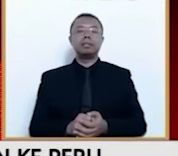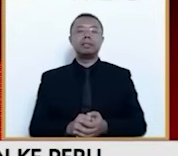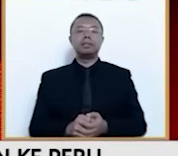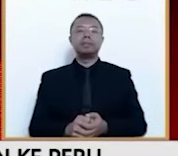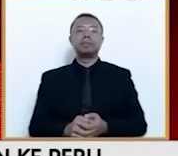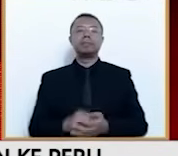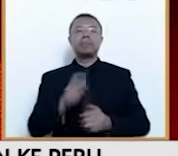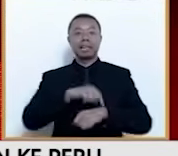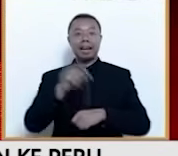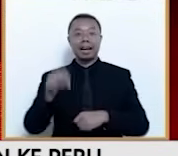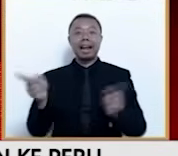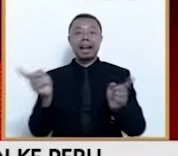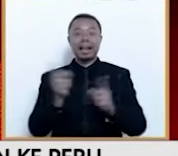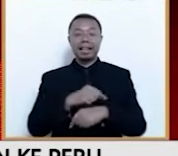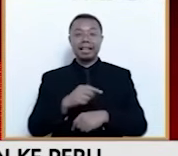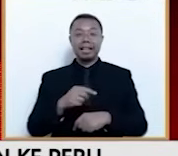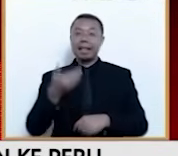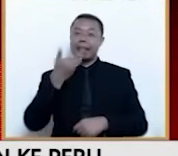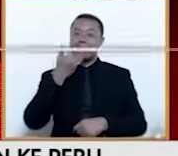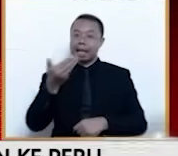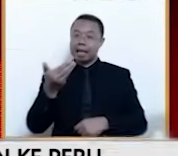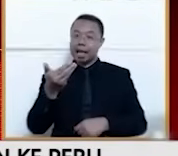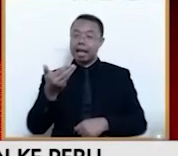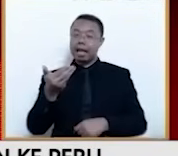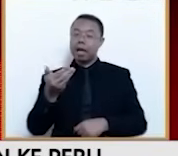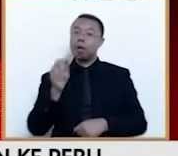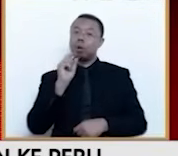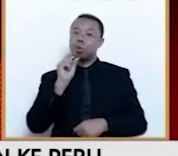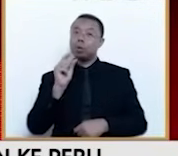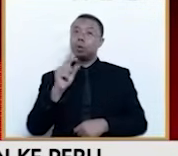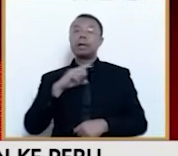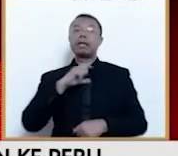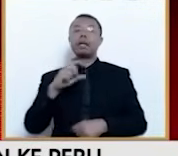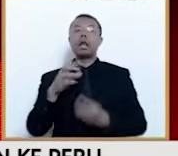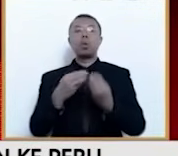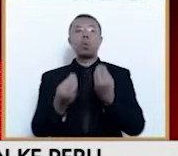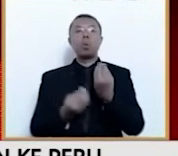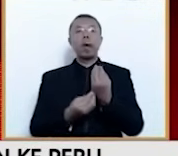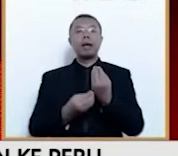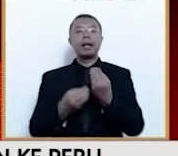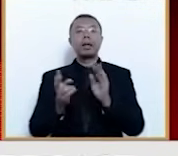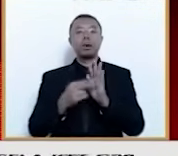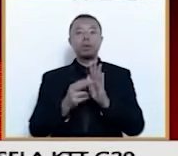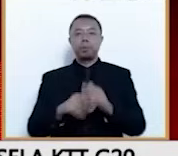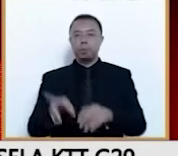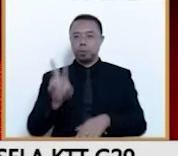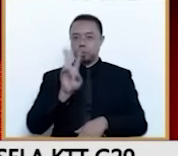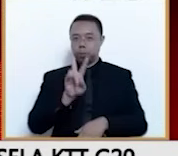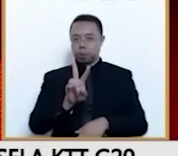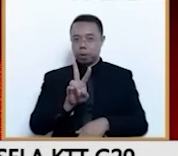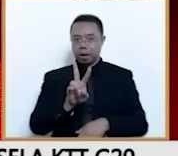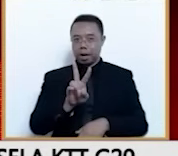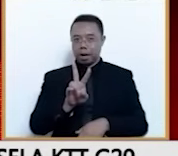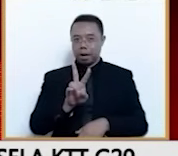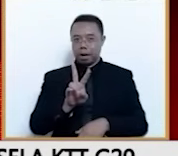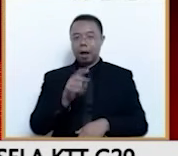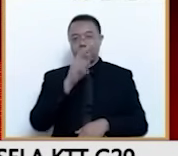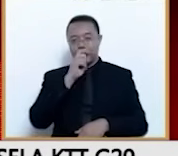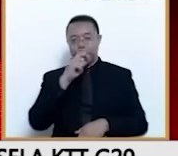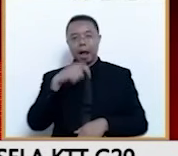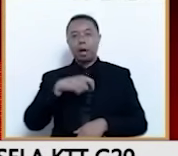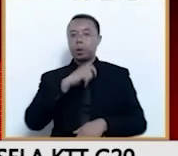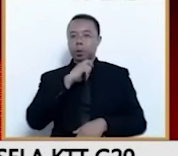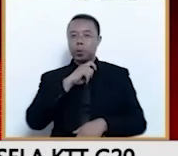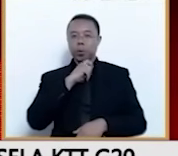Dan selanjutnya kita juga akan beralih ke pertanyaan yang akan kita berikan tentunya untuk calon wakil gubernur nomor urut 2, Bapak